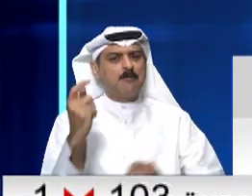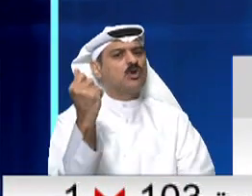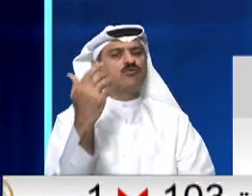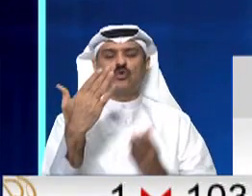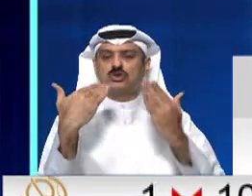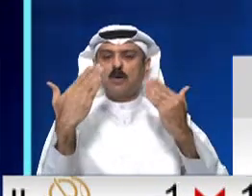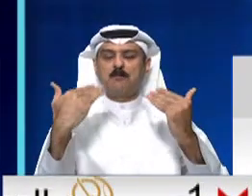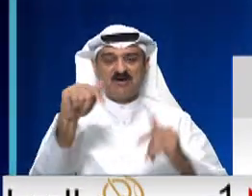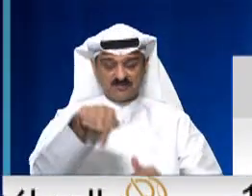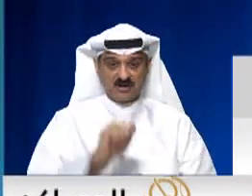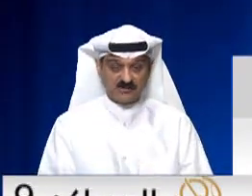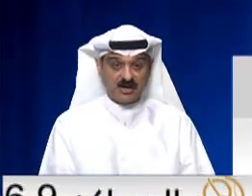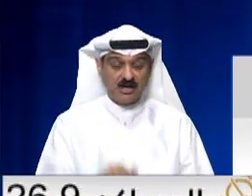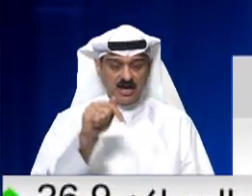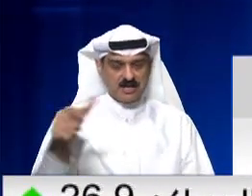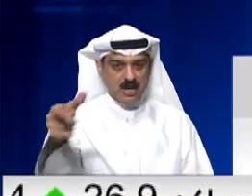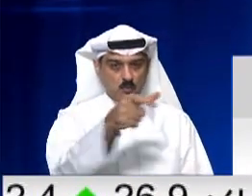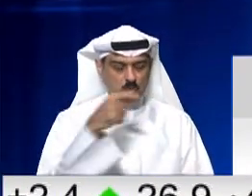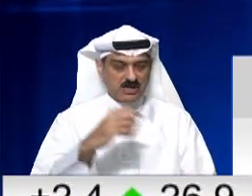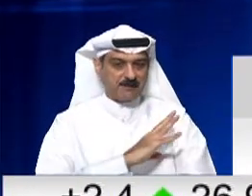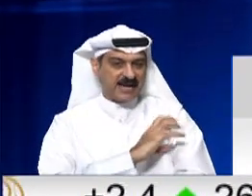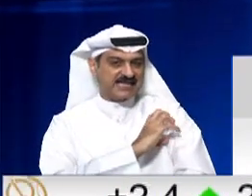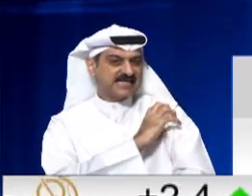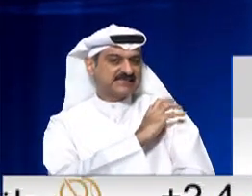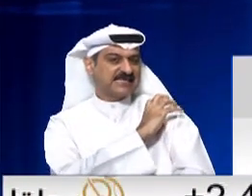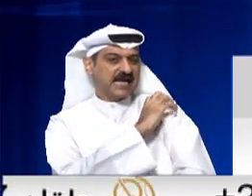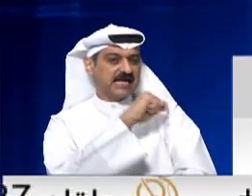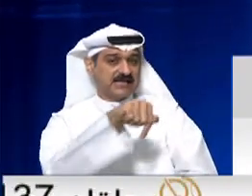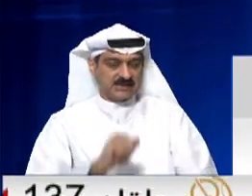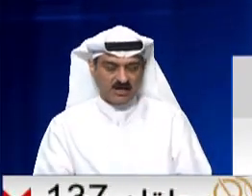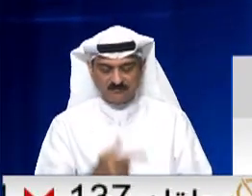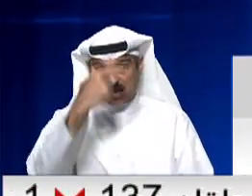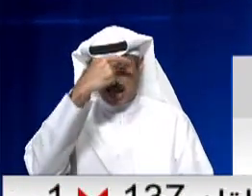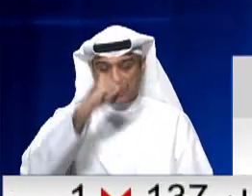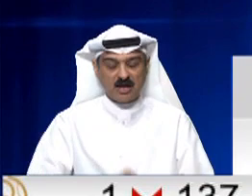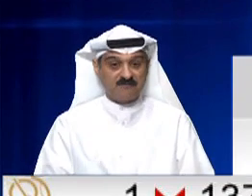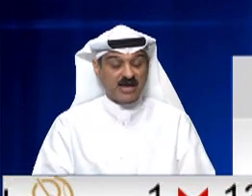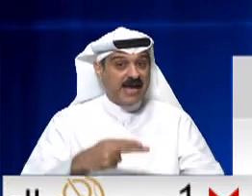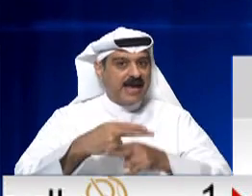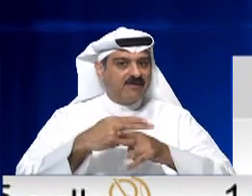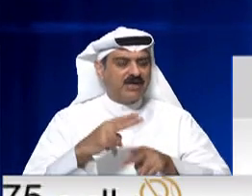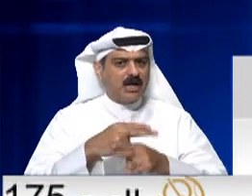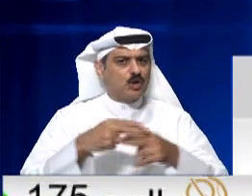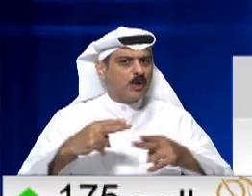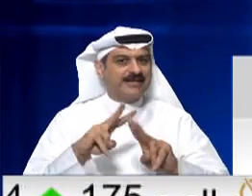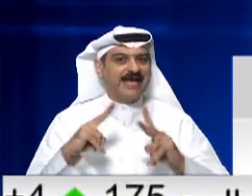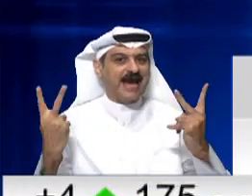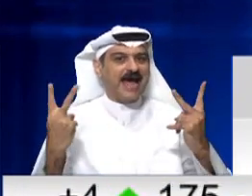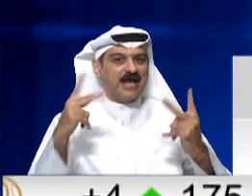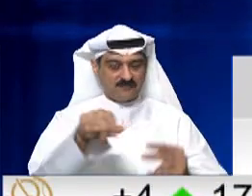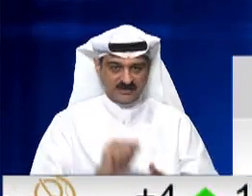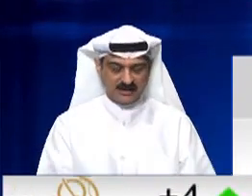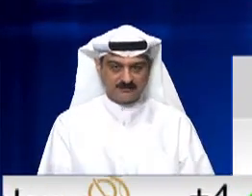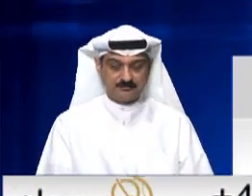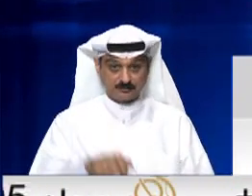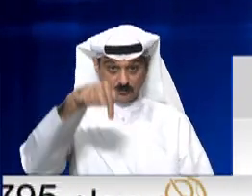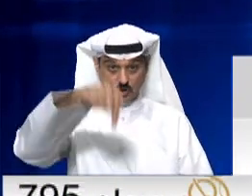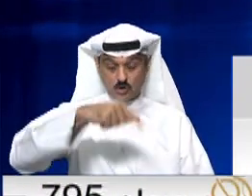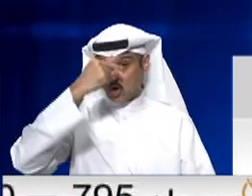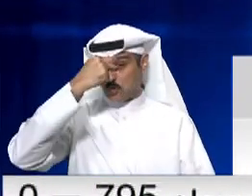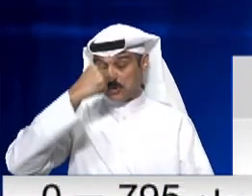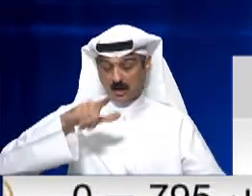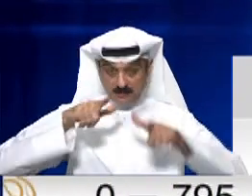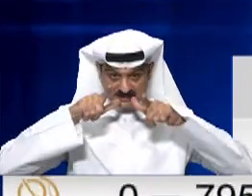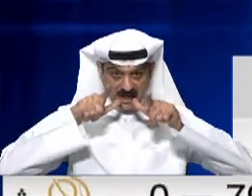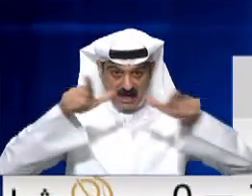بعلاج ومتابعه امراض السرطان والامراض المرتبطه بها وقالت الوزاره في بيان صحفي اليوم الخميس ان